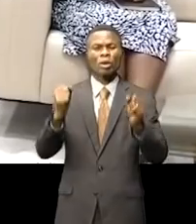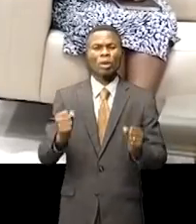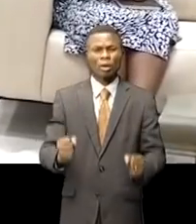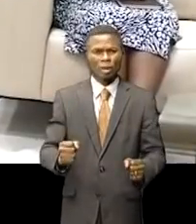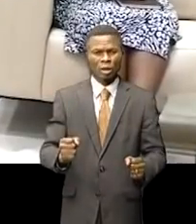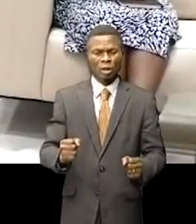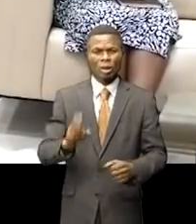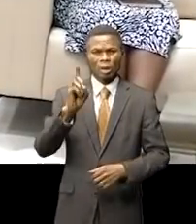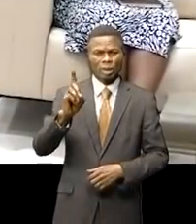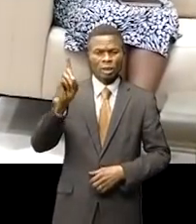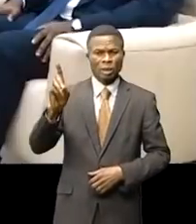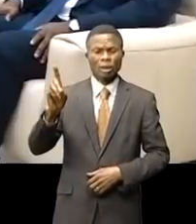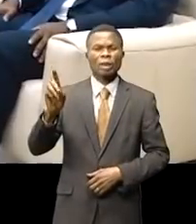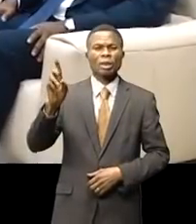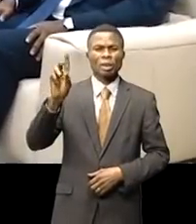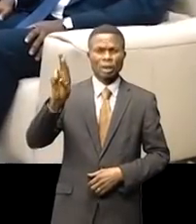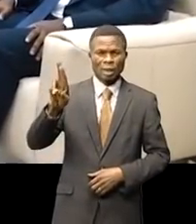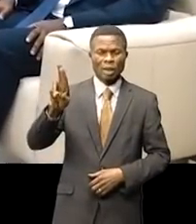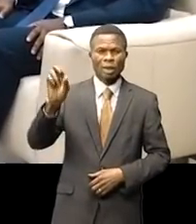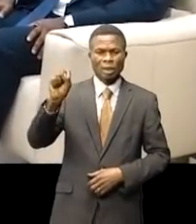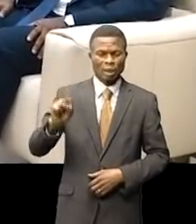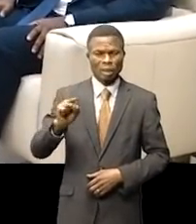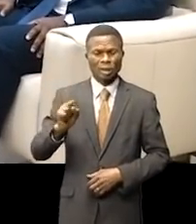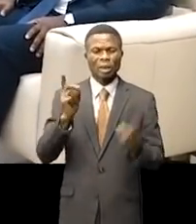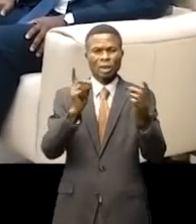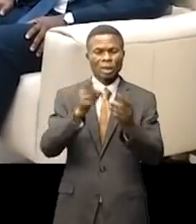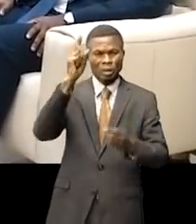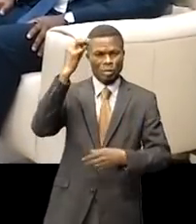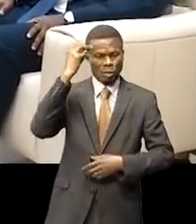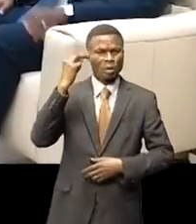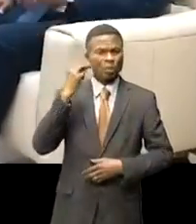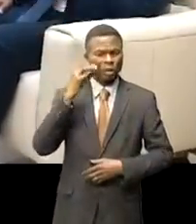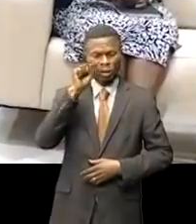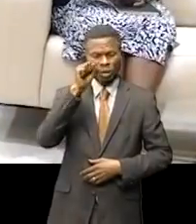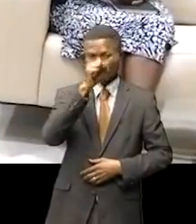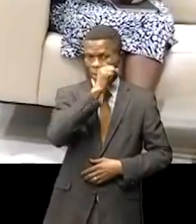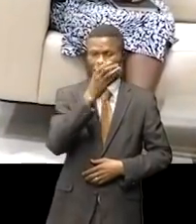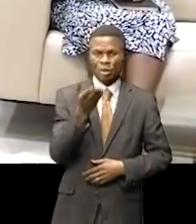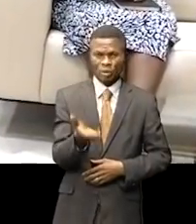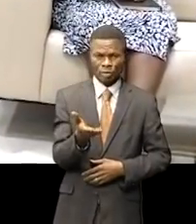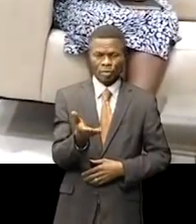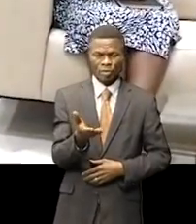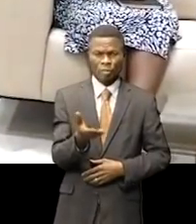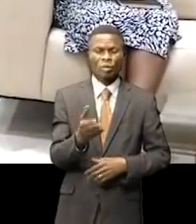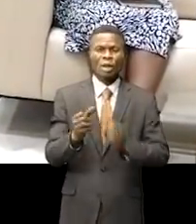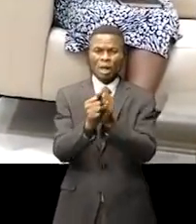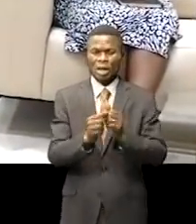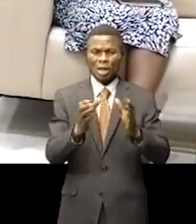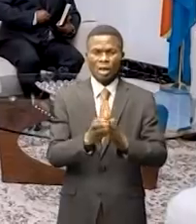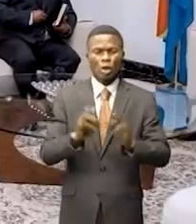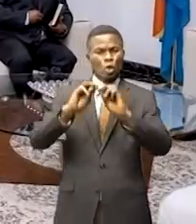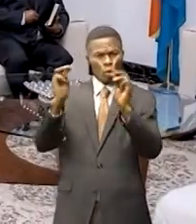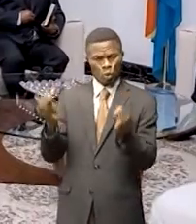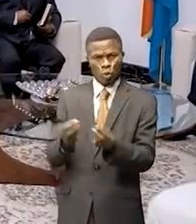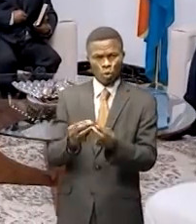d'aidé rcs auprès du premier ministre chef du gouvernement jean michel saint malo camp des kings est accompagné de son équipe